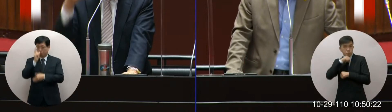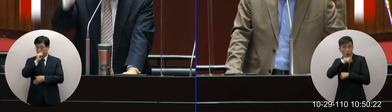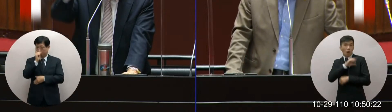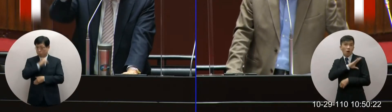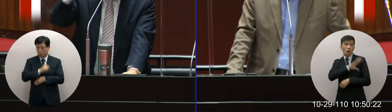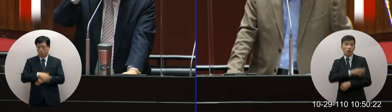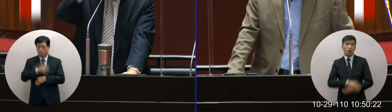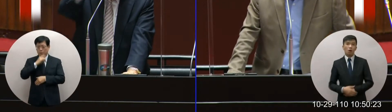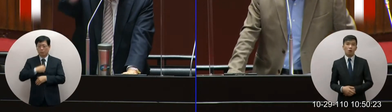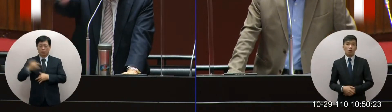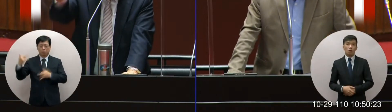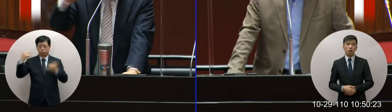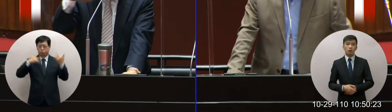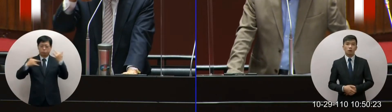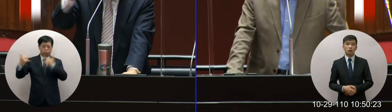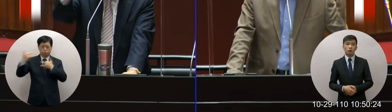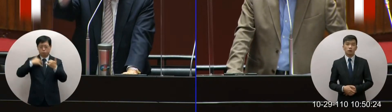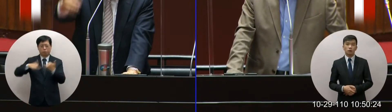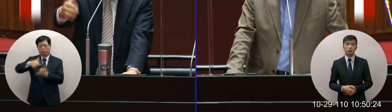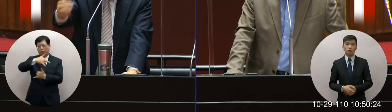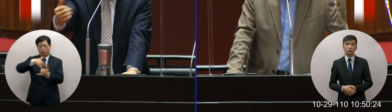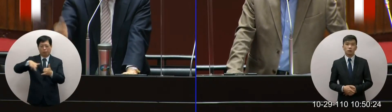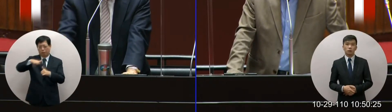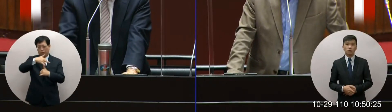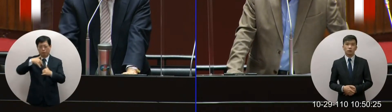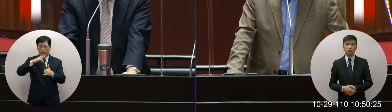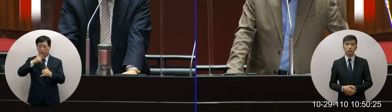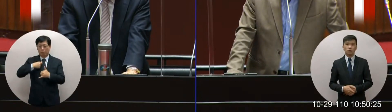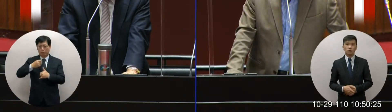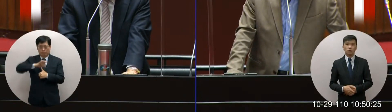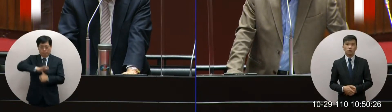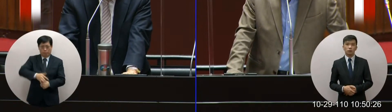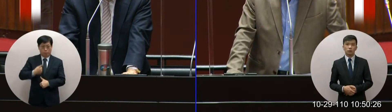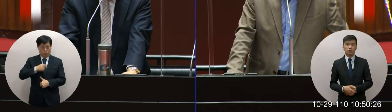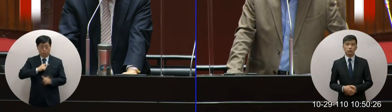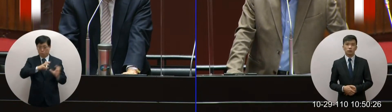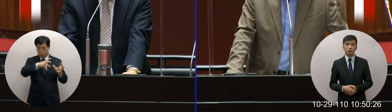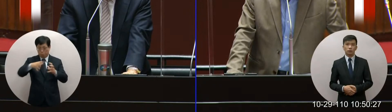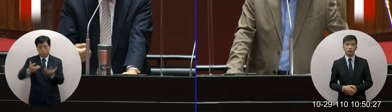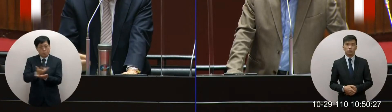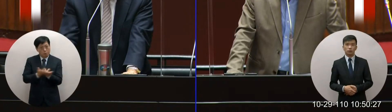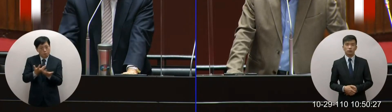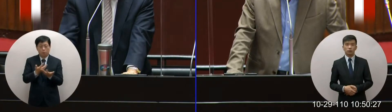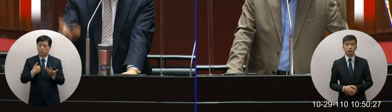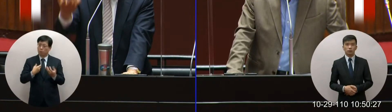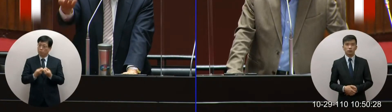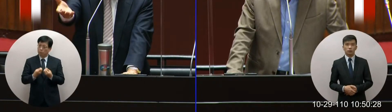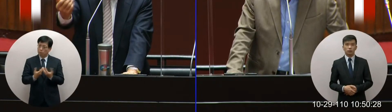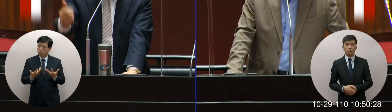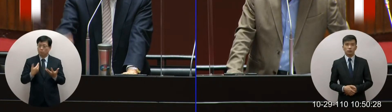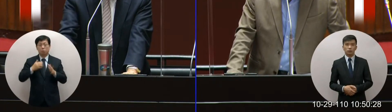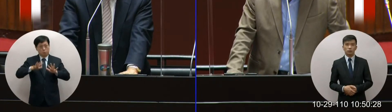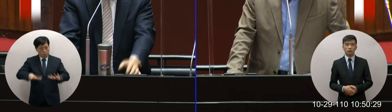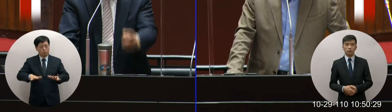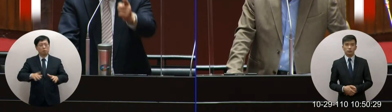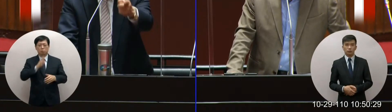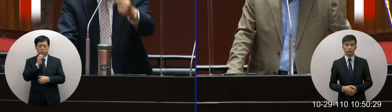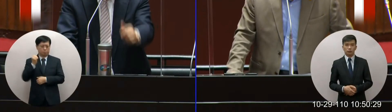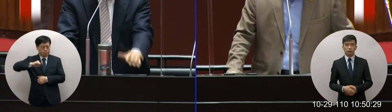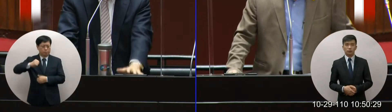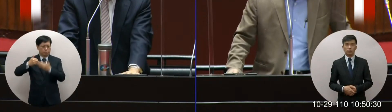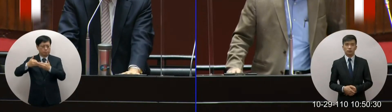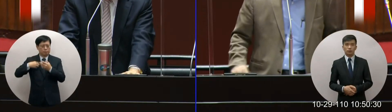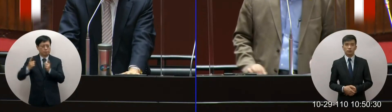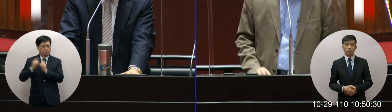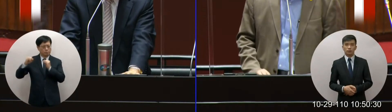天来军机绕台，中国打压我们的国际空间，我们做的就是在抗他